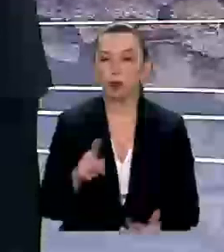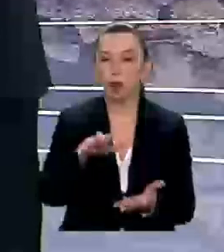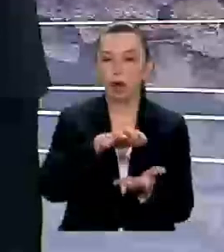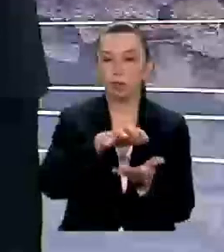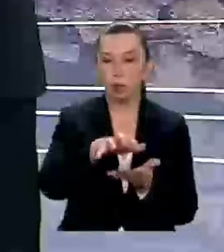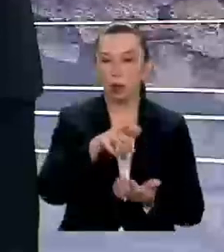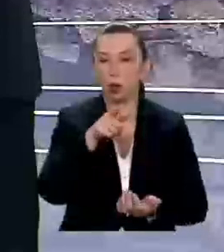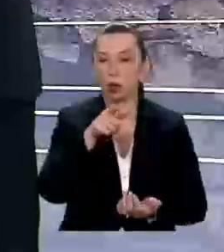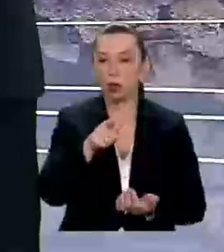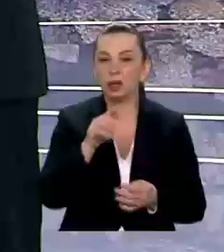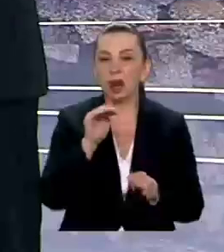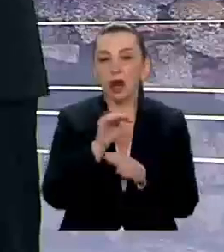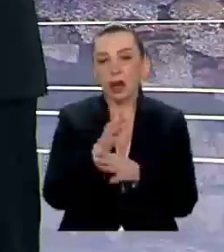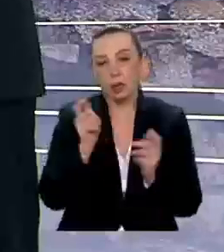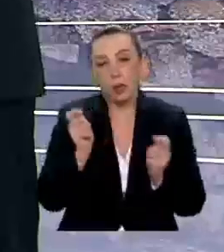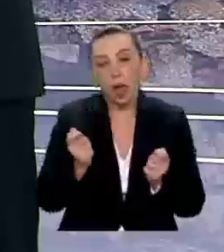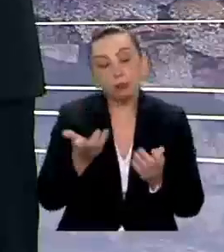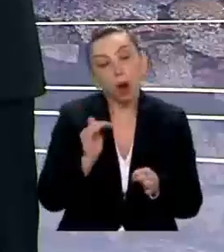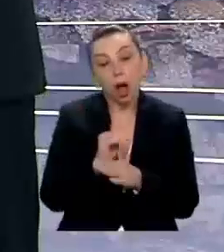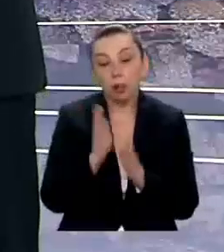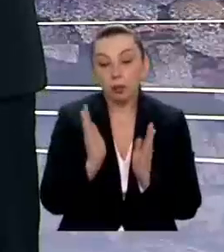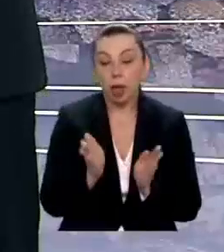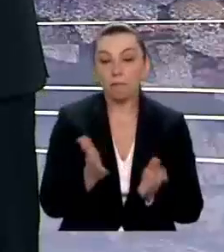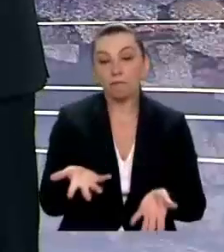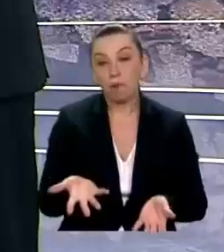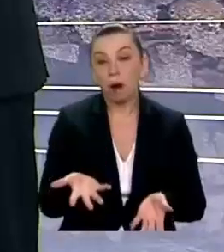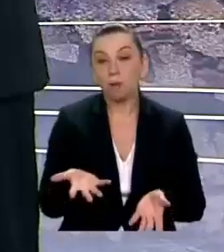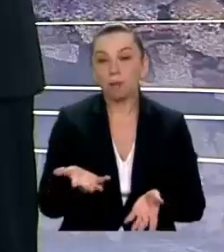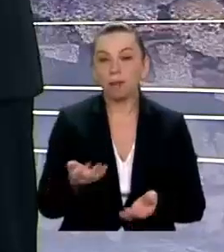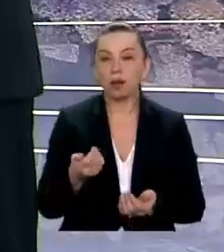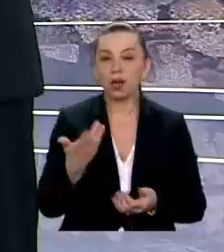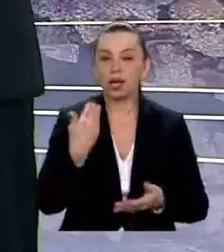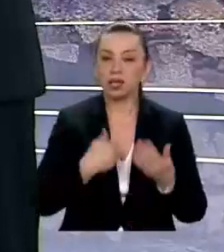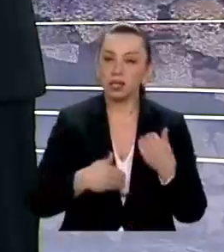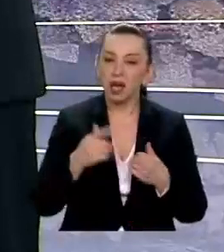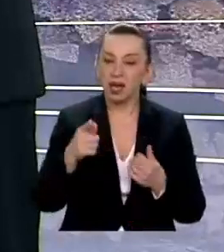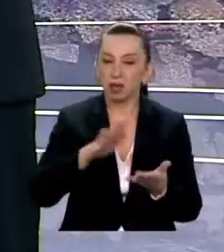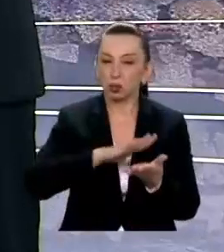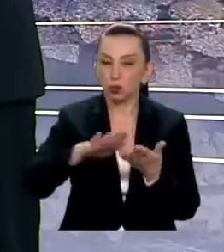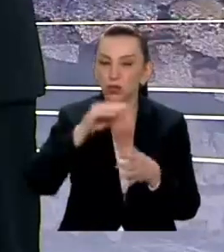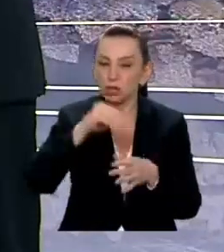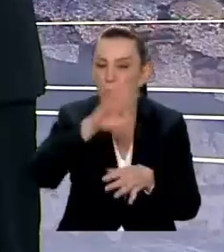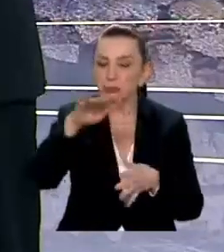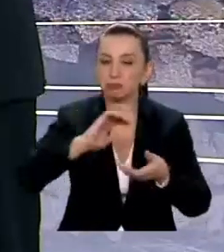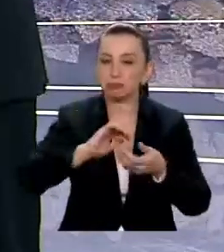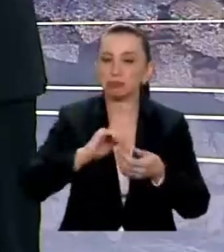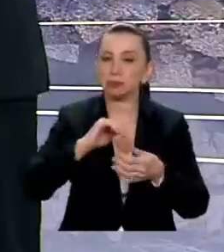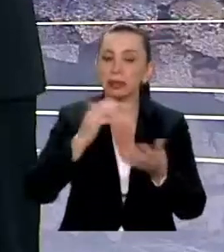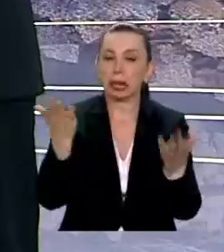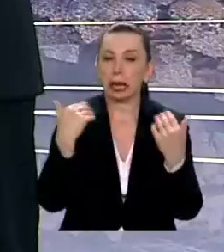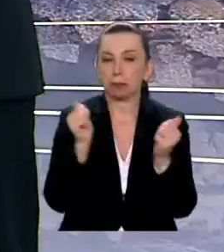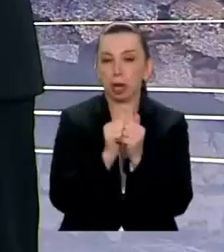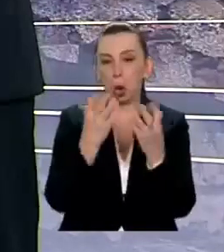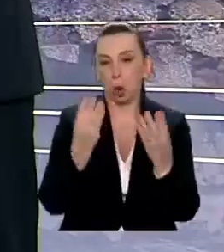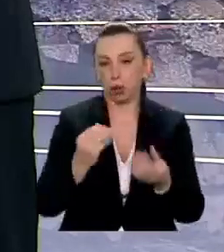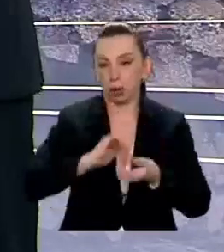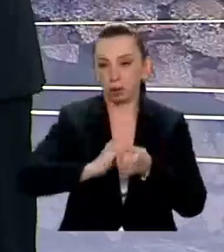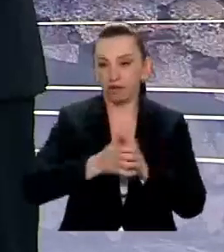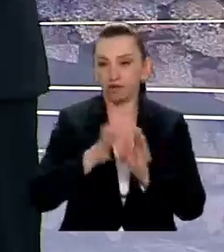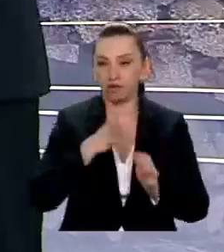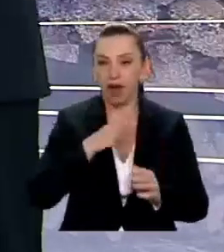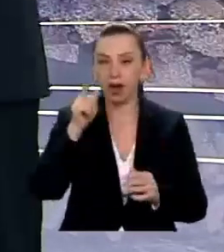Bölgede hayat mecburen devam ediyor. Yaralar da hızlıca sarılsın diye herkes seferber olmuş durumda. Türkiye'nin ünlü şefleri de